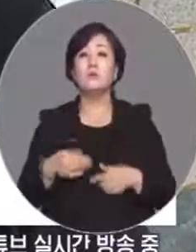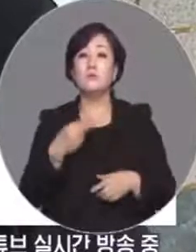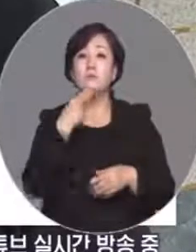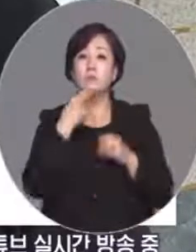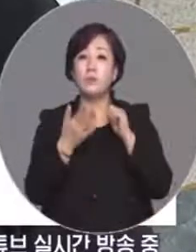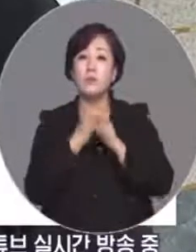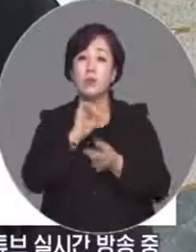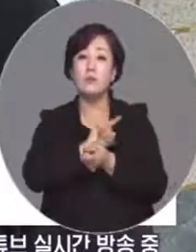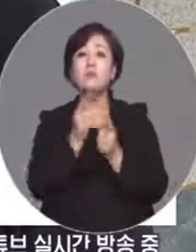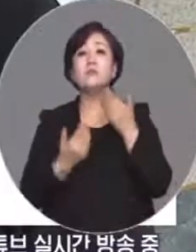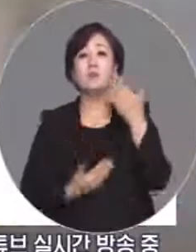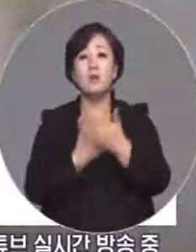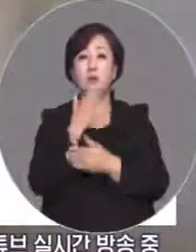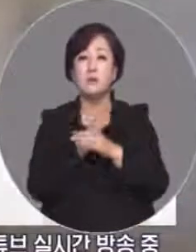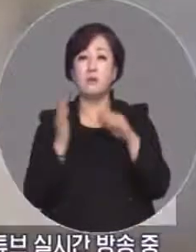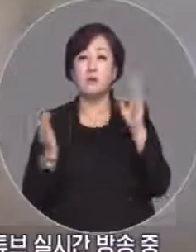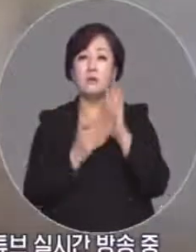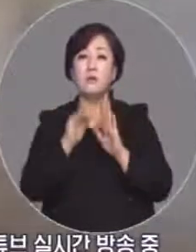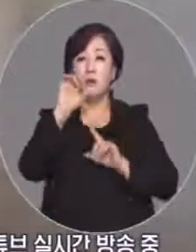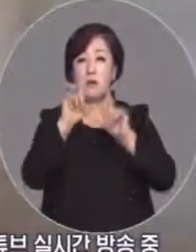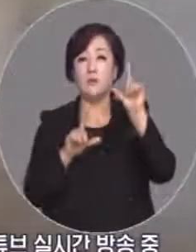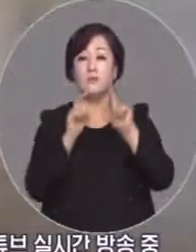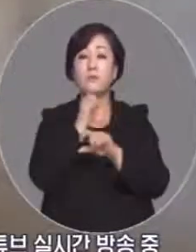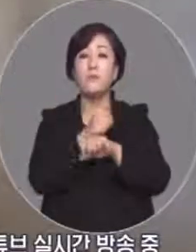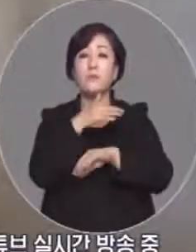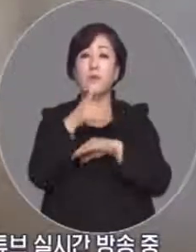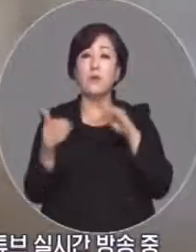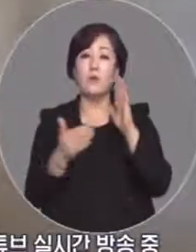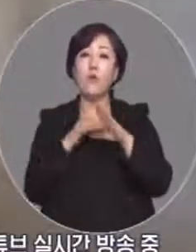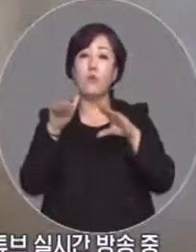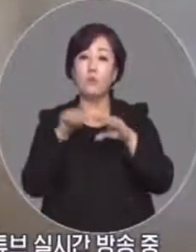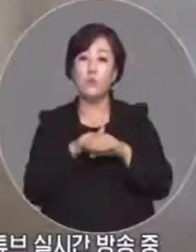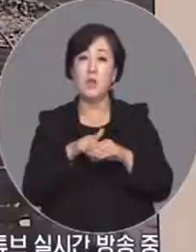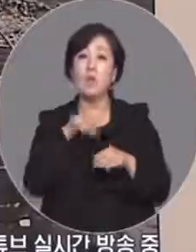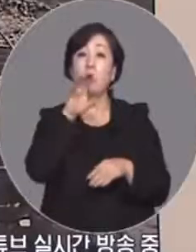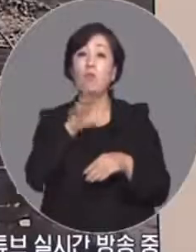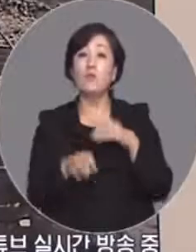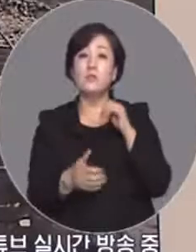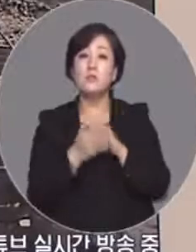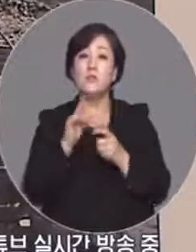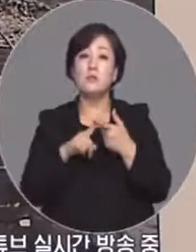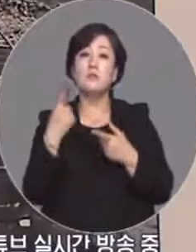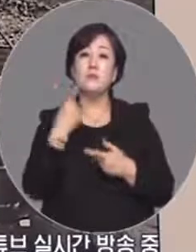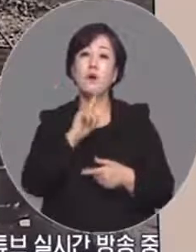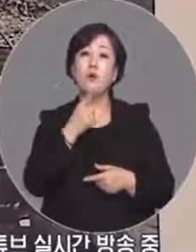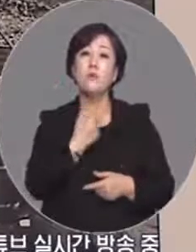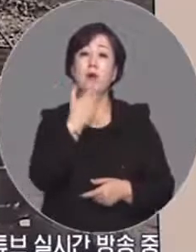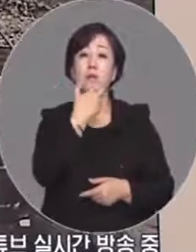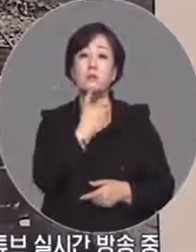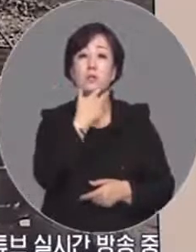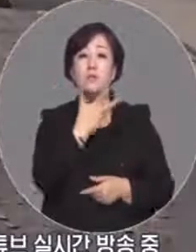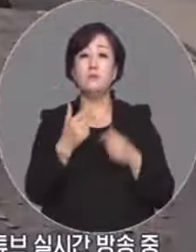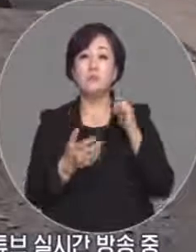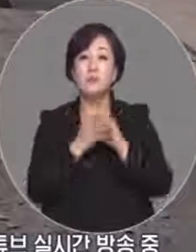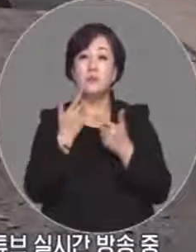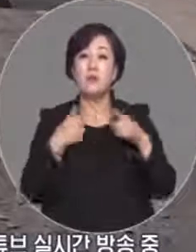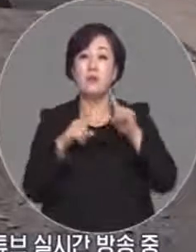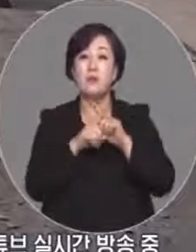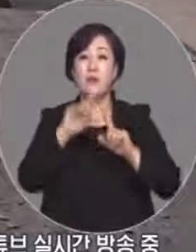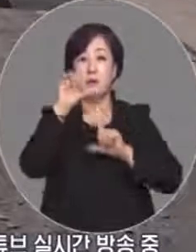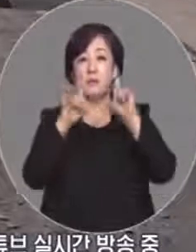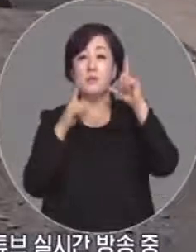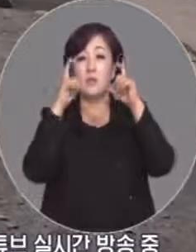공연을 적절하게 섞어서 울산 문예회관에서는 1960년대 울산의 모습을 담은 사진전도 열리는